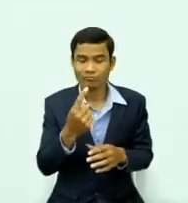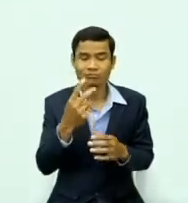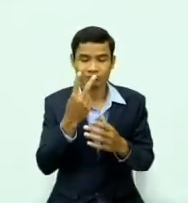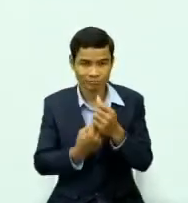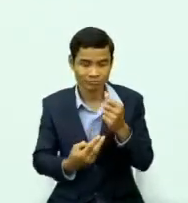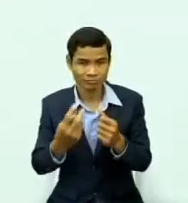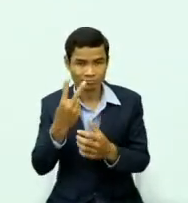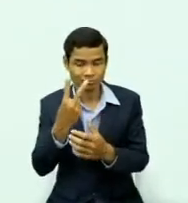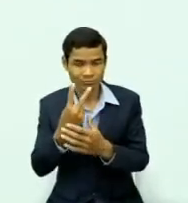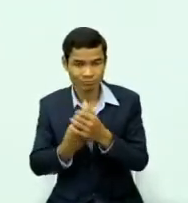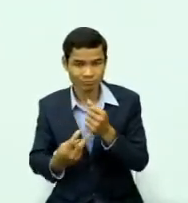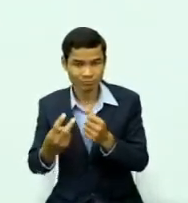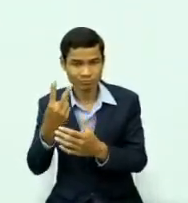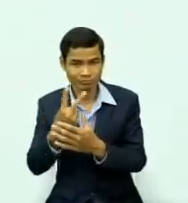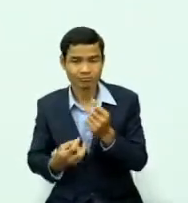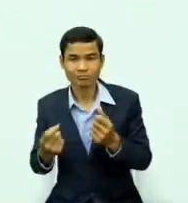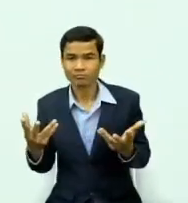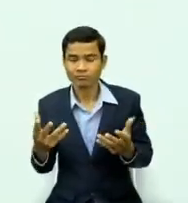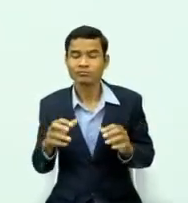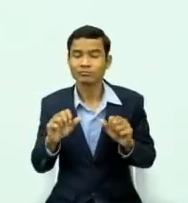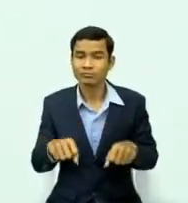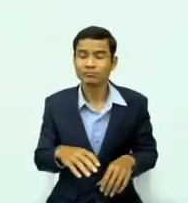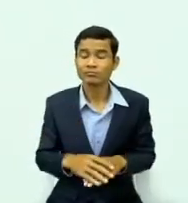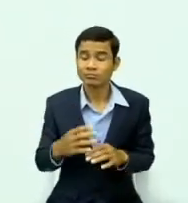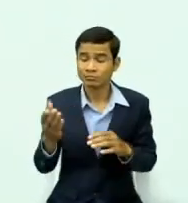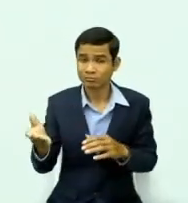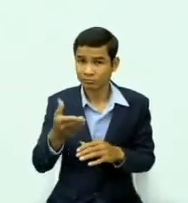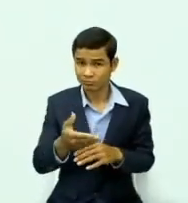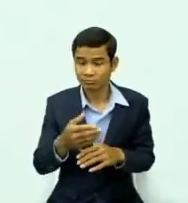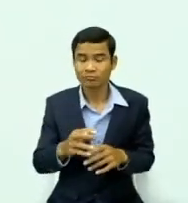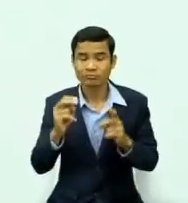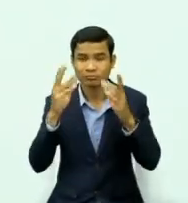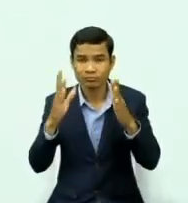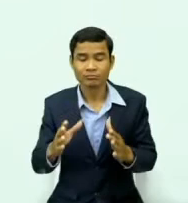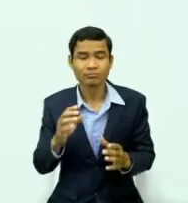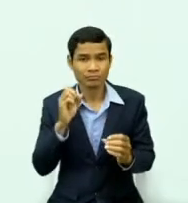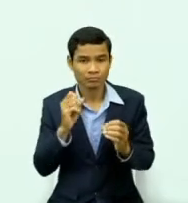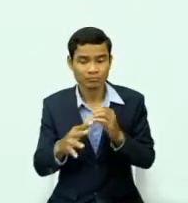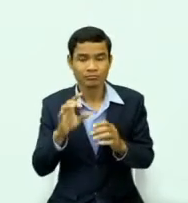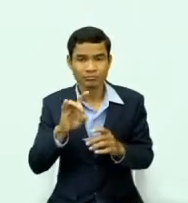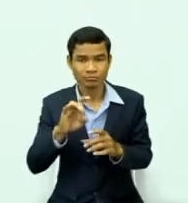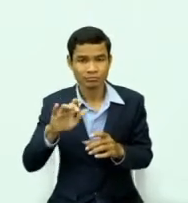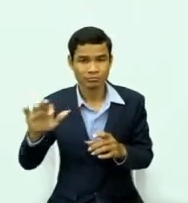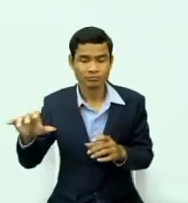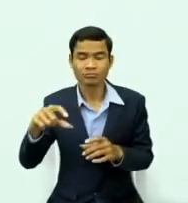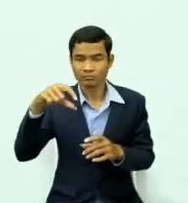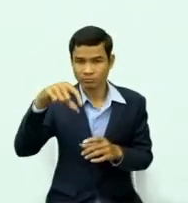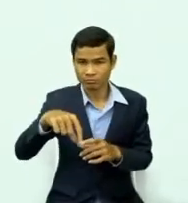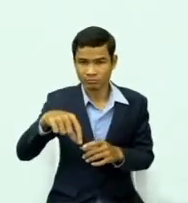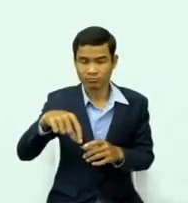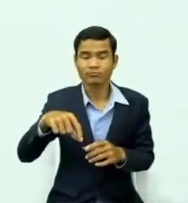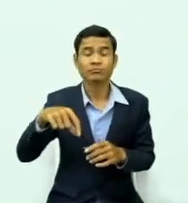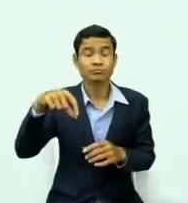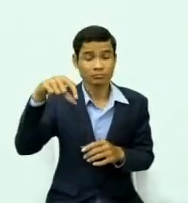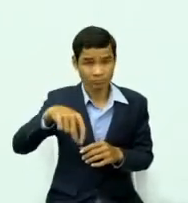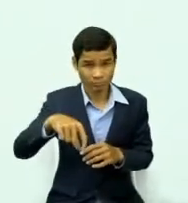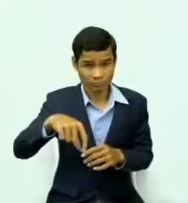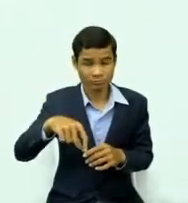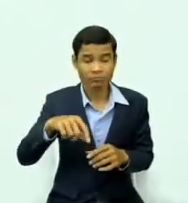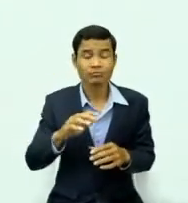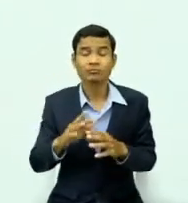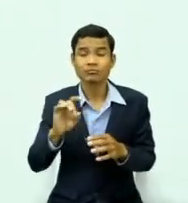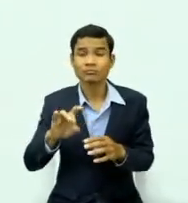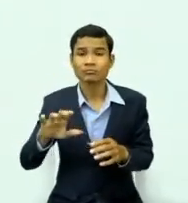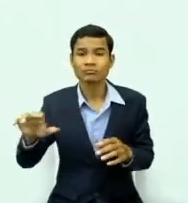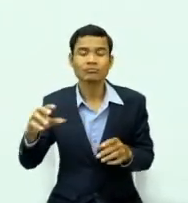này. Chà, ấy lời ní. Nẹ cứ chấp đam bì chân chân nhẹ cỏ. Ta sô cù này chân chân nhẹ cỏ.